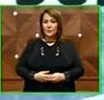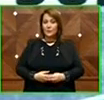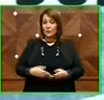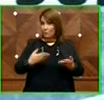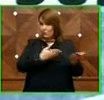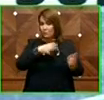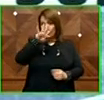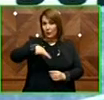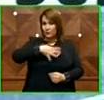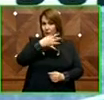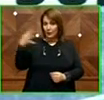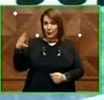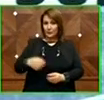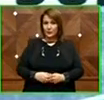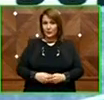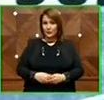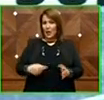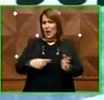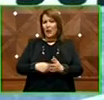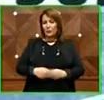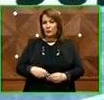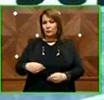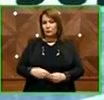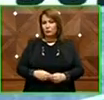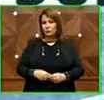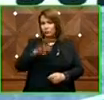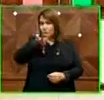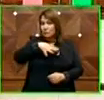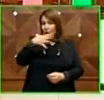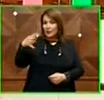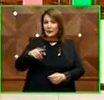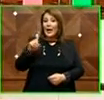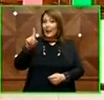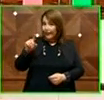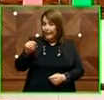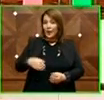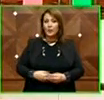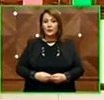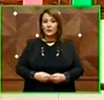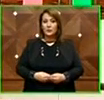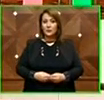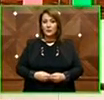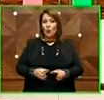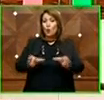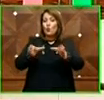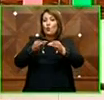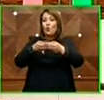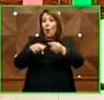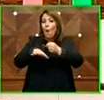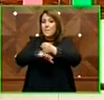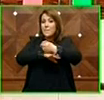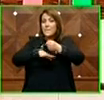هذه القوائم عدد 2288 قائمة تحتوي على أو تحتضن